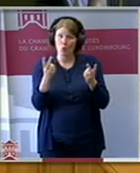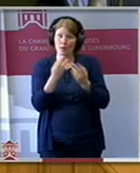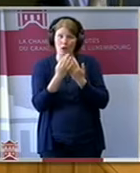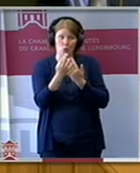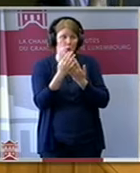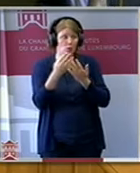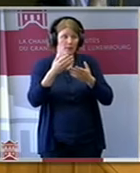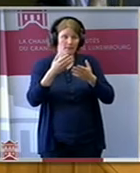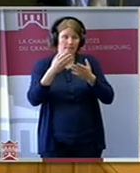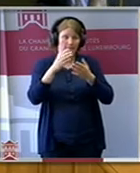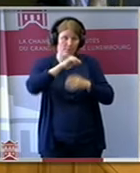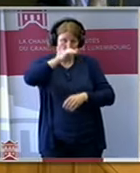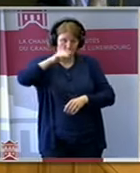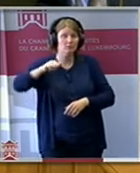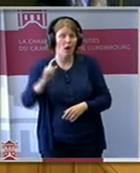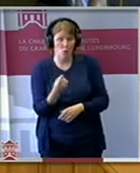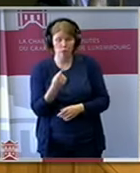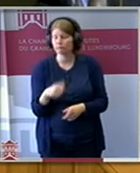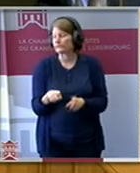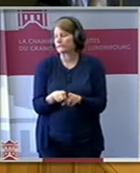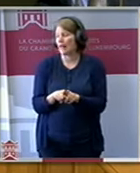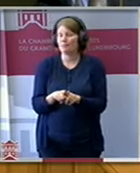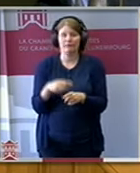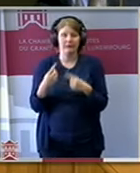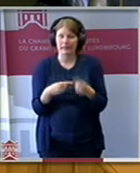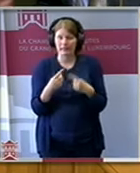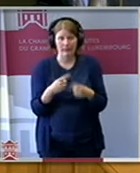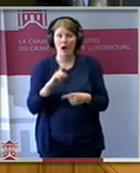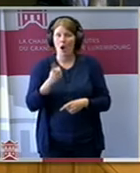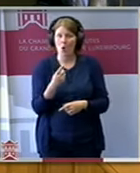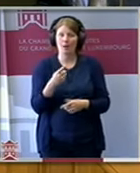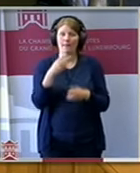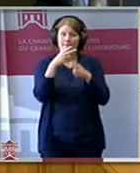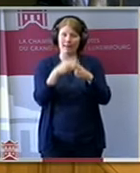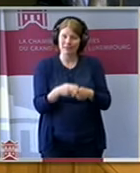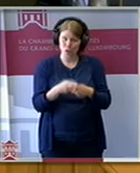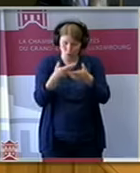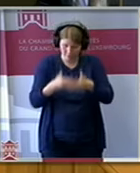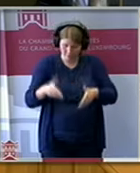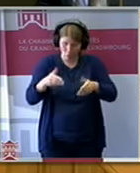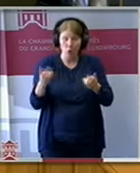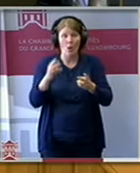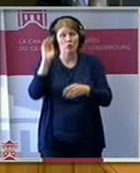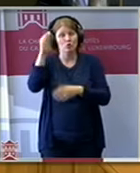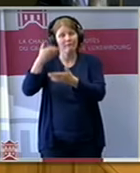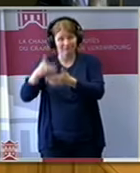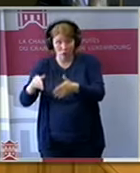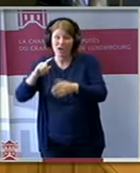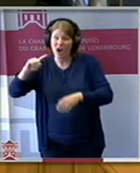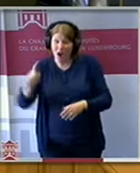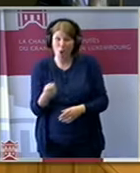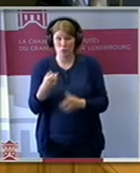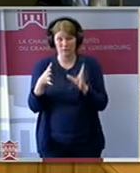dann natürlich, same procedure as every year, an den Pensionsfonds heute zu Lützburg, und an den Zukunftsfonds muss das auch, und da geschieht